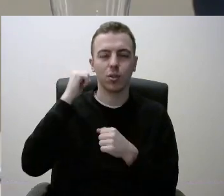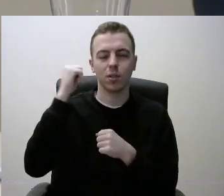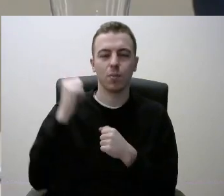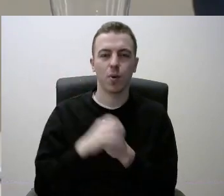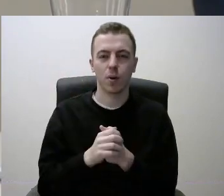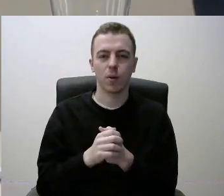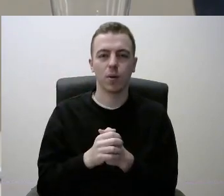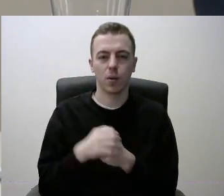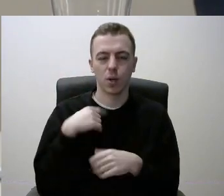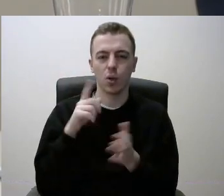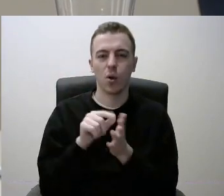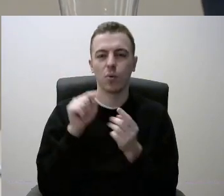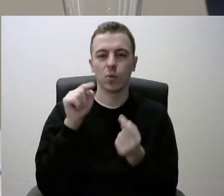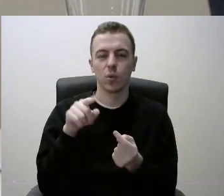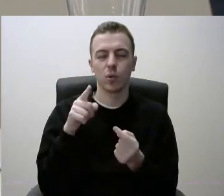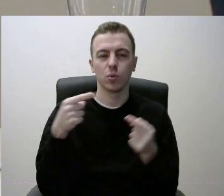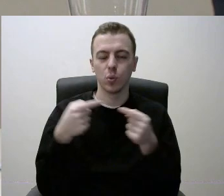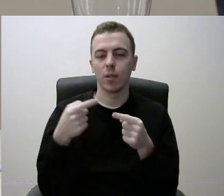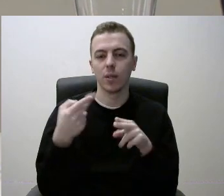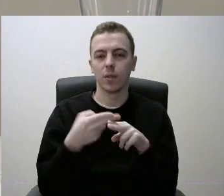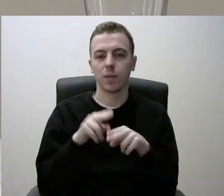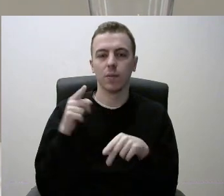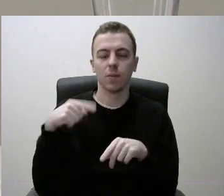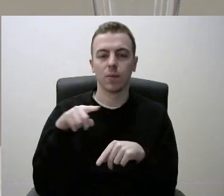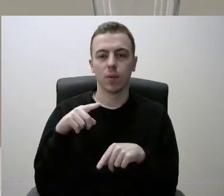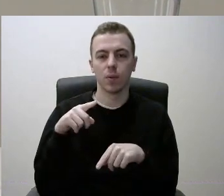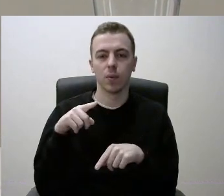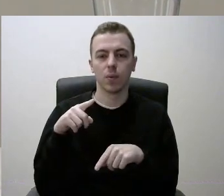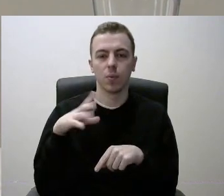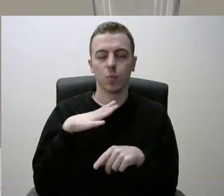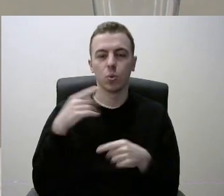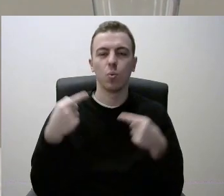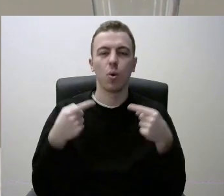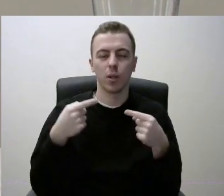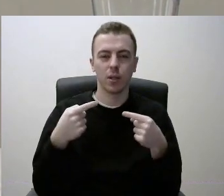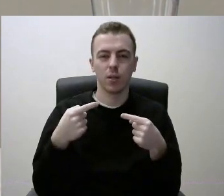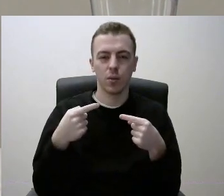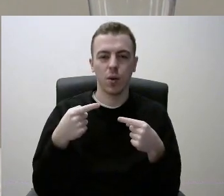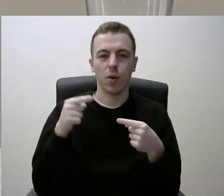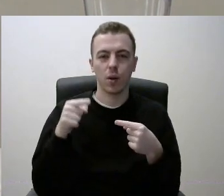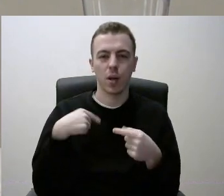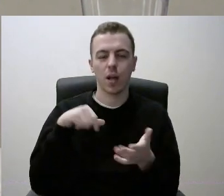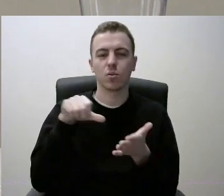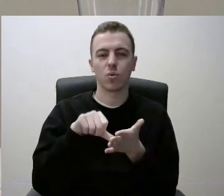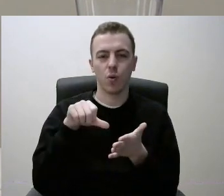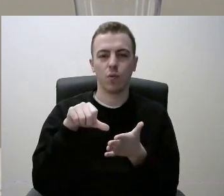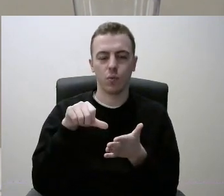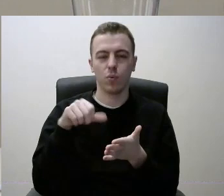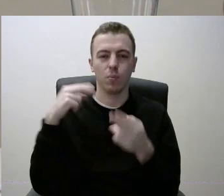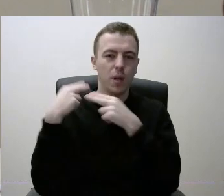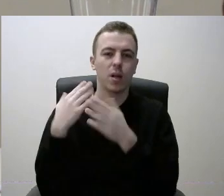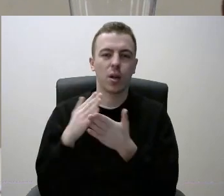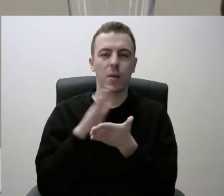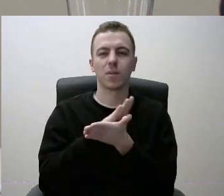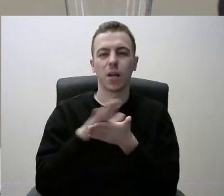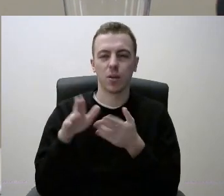aš turiu pritarti ką tik kalbėjusiam kolegoj dėl to, kad mūsų kaip politikų ir kaip administracijos atstovų pareiga yra vis dėlto užtikrinti maksimalų skaidrumą ir